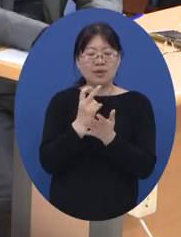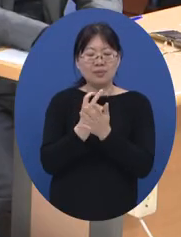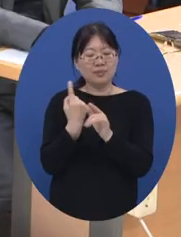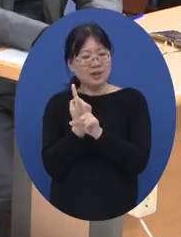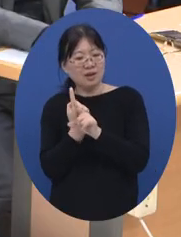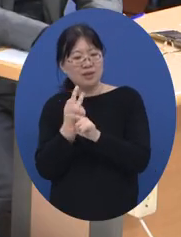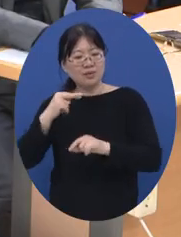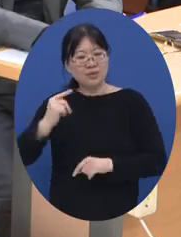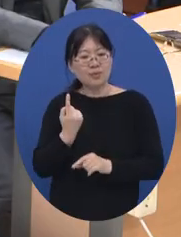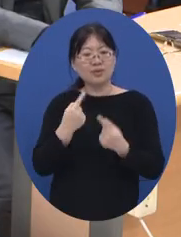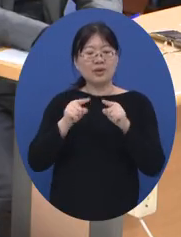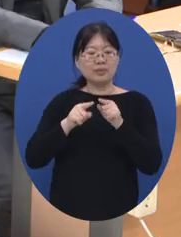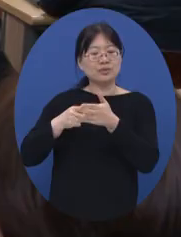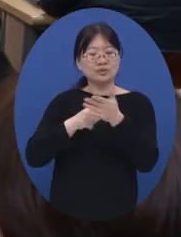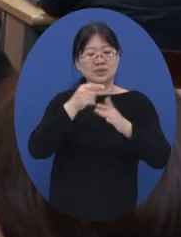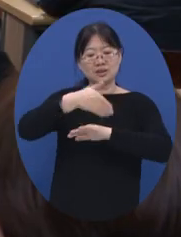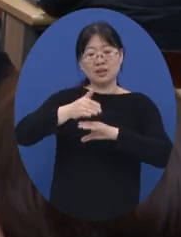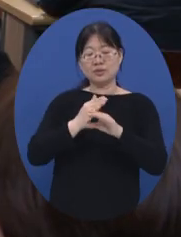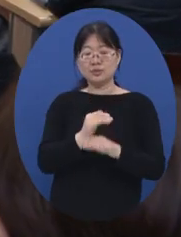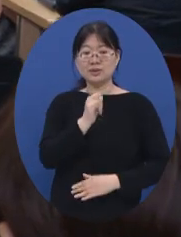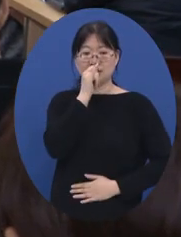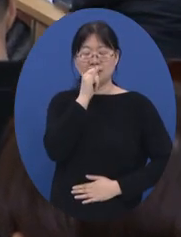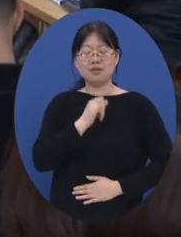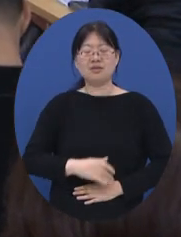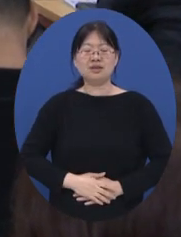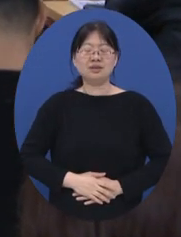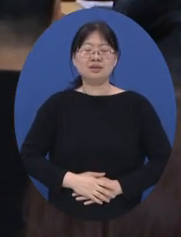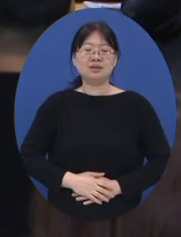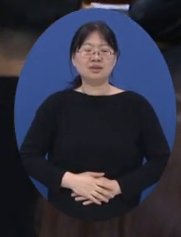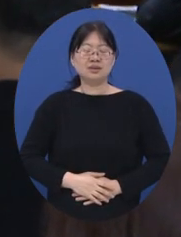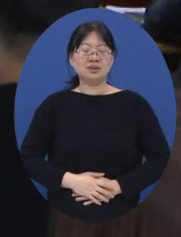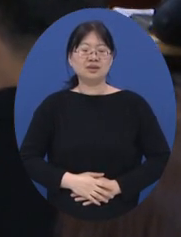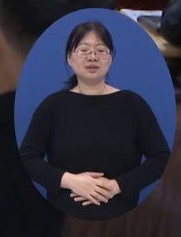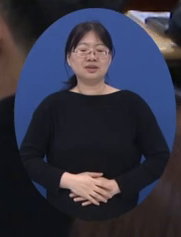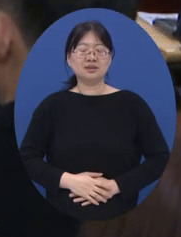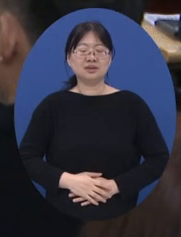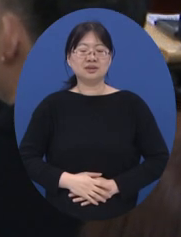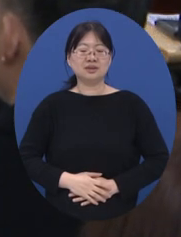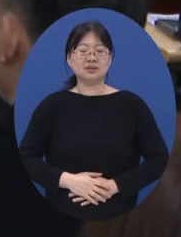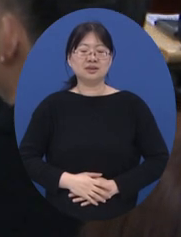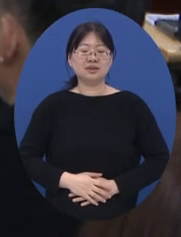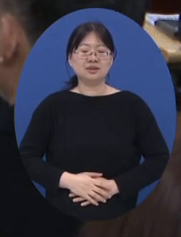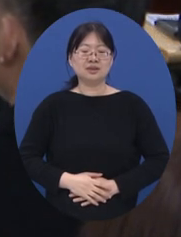법률 개정도 함께 추진할 계획입니다. 경기 GTV 조창순입니다.